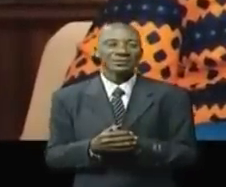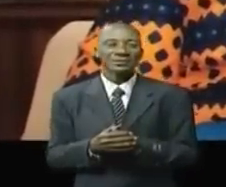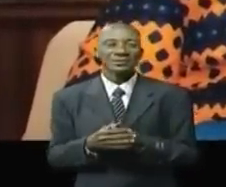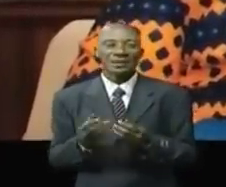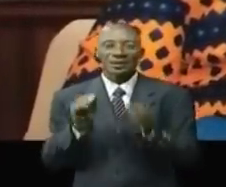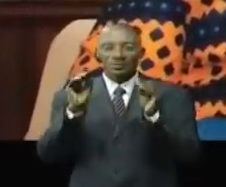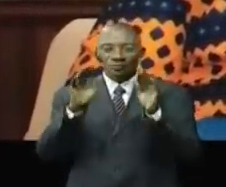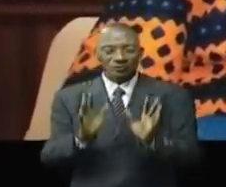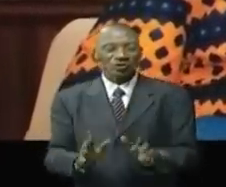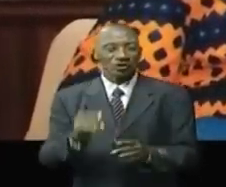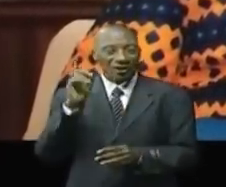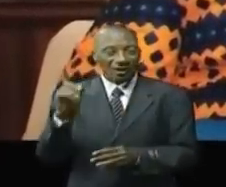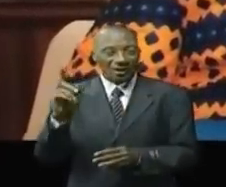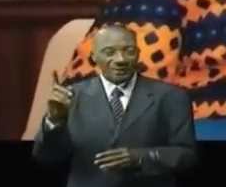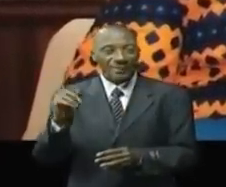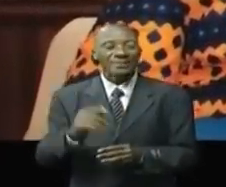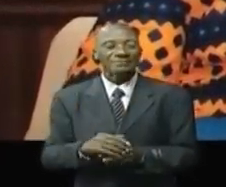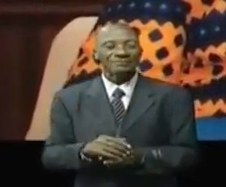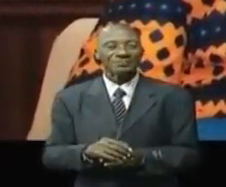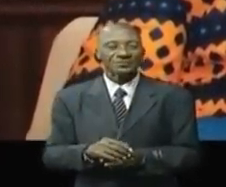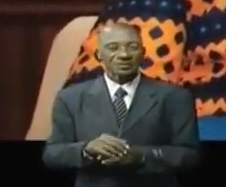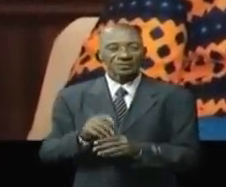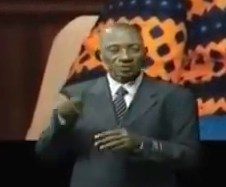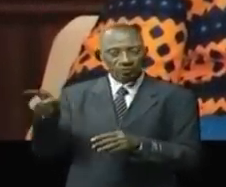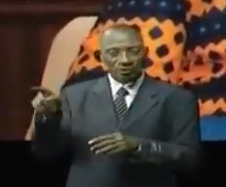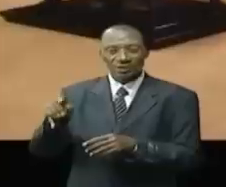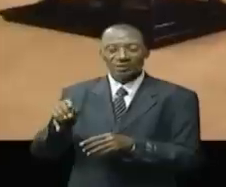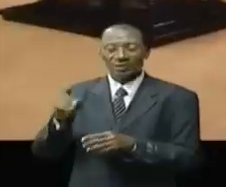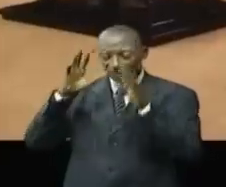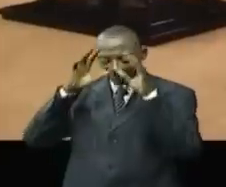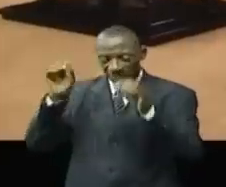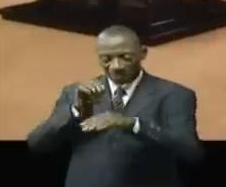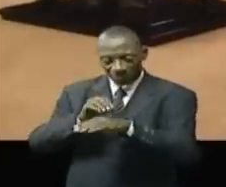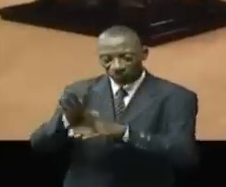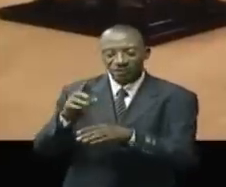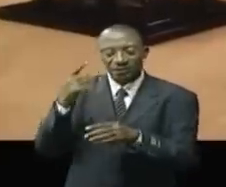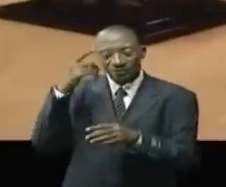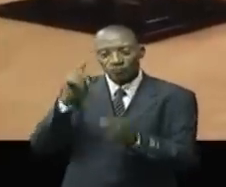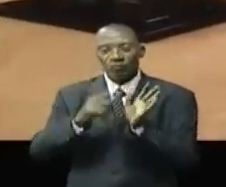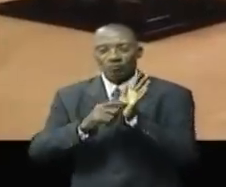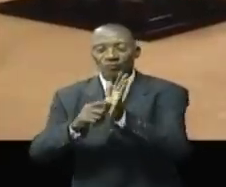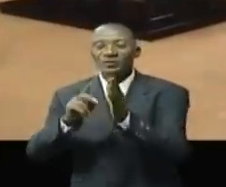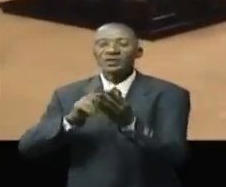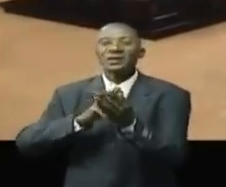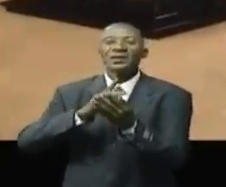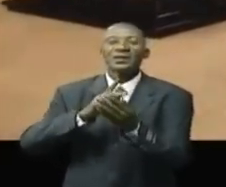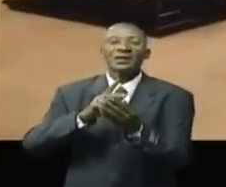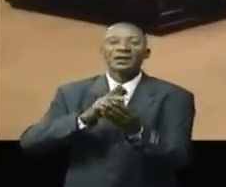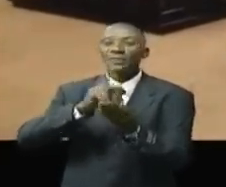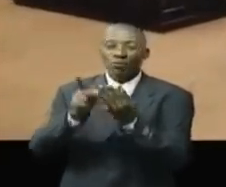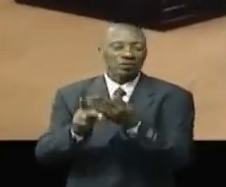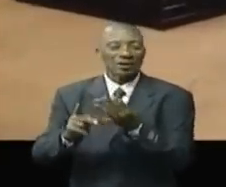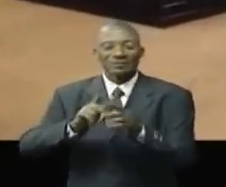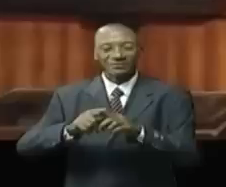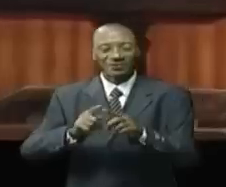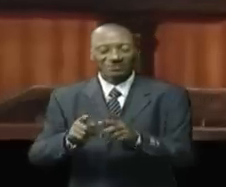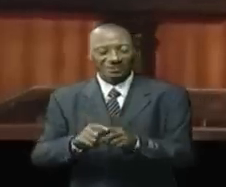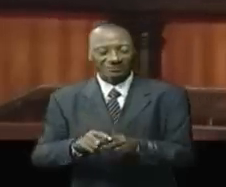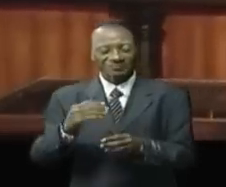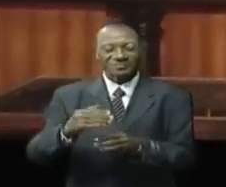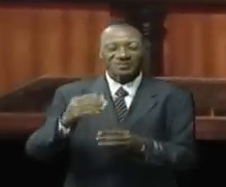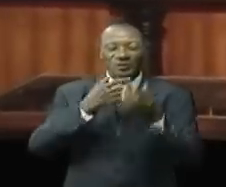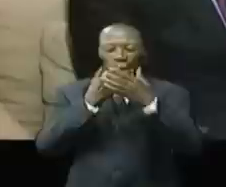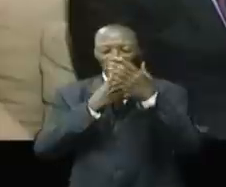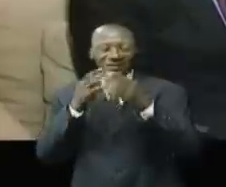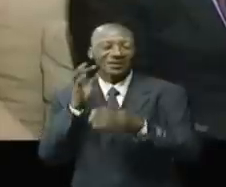Serge Tshibangu, le mandataire spécial du chef de l'État. Devant ses pairs de l'Ouganda, du Kenya, du